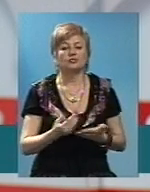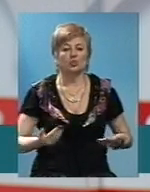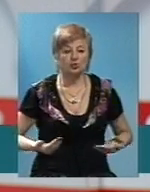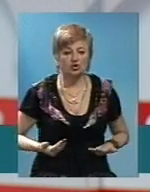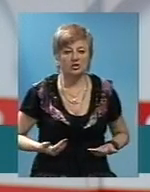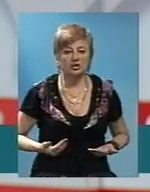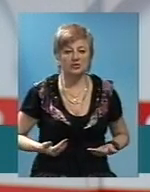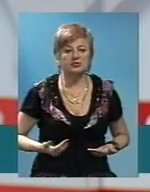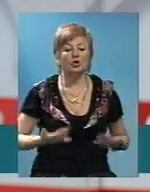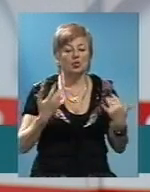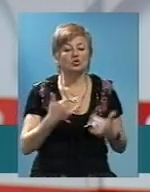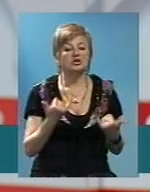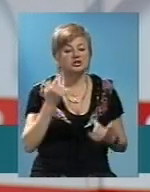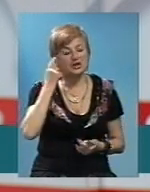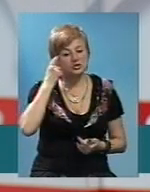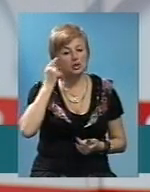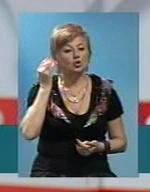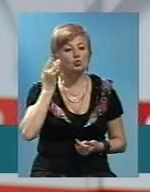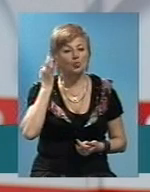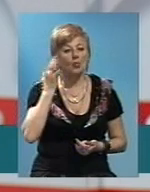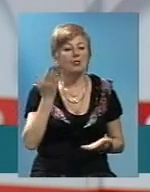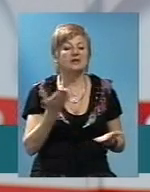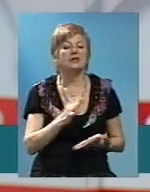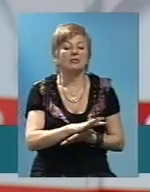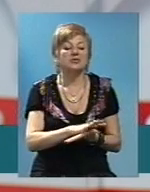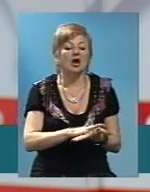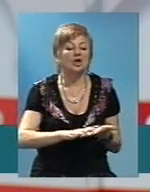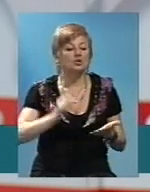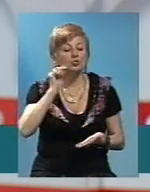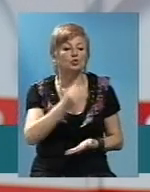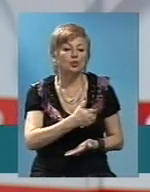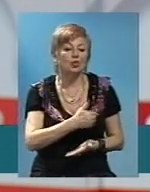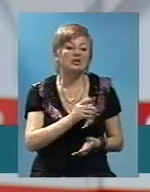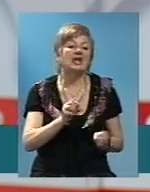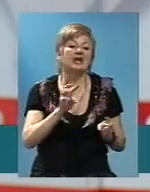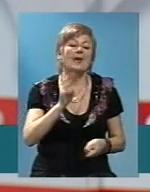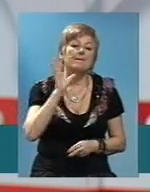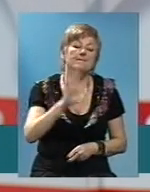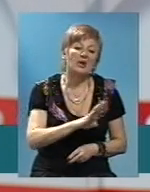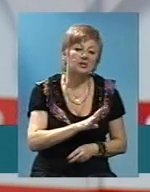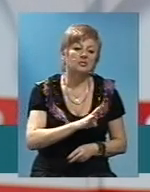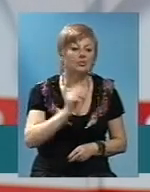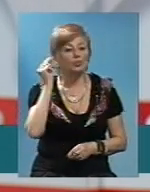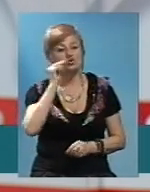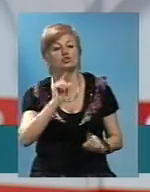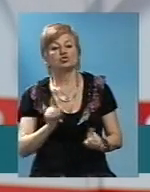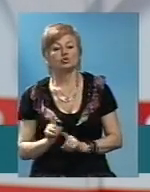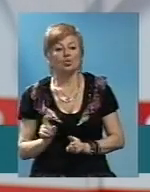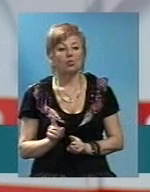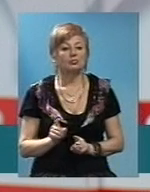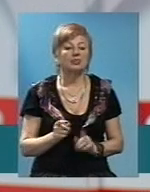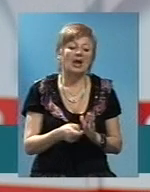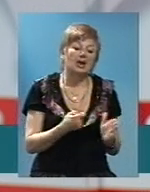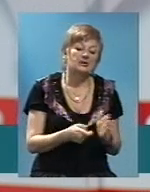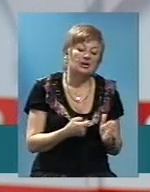Настя, і Сергій вже зараз вони самі замислюються, де вони б хотіли б далі навчатися, ким ставати, і які там предмети їм треба для того вивчати, до яких там